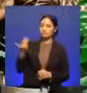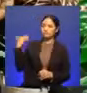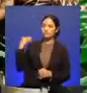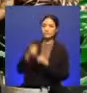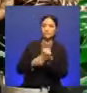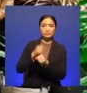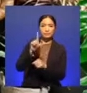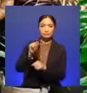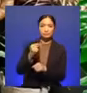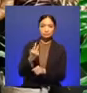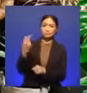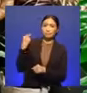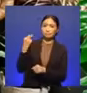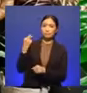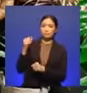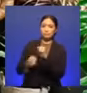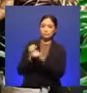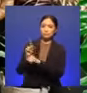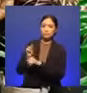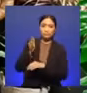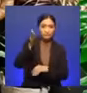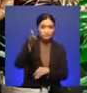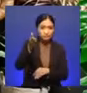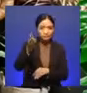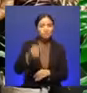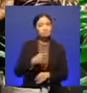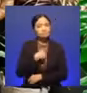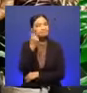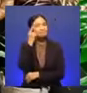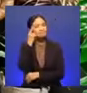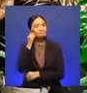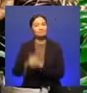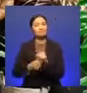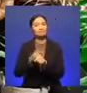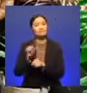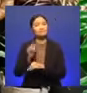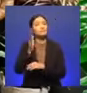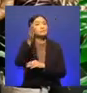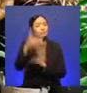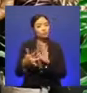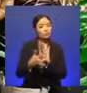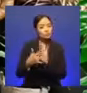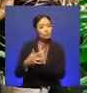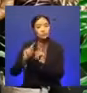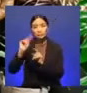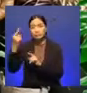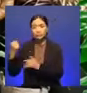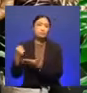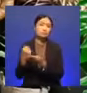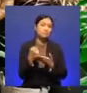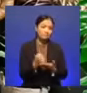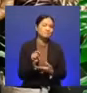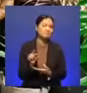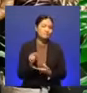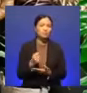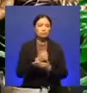ส.แล้วก็มอง20ปีไปข้างหน้าเนี่ยผมว่า20ปีข้างหน้าไอ้เทคโนโลยีที่มันเข้ามาเนี่ยมันจะเป็น